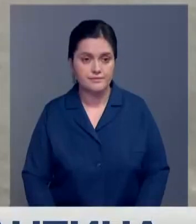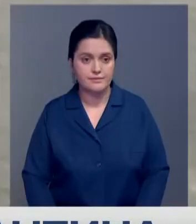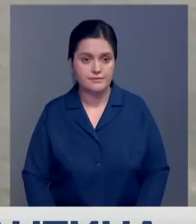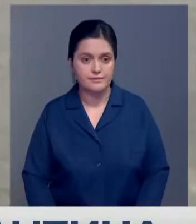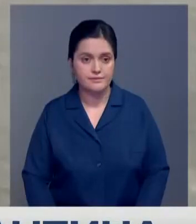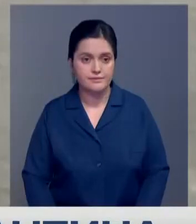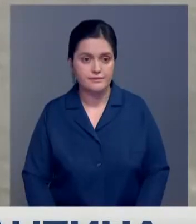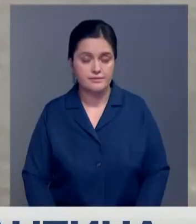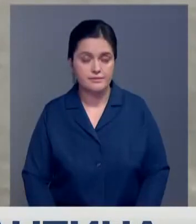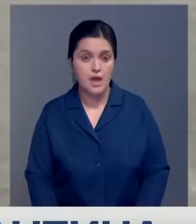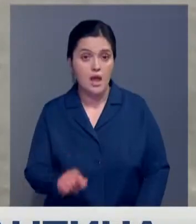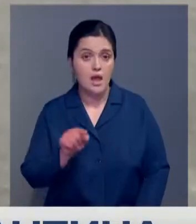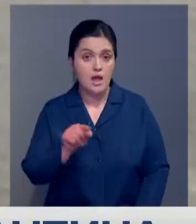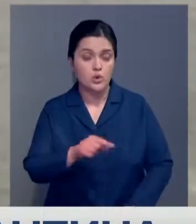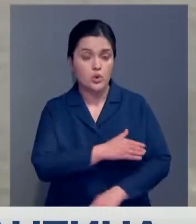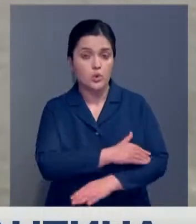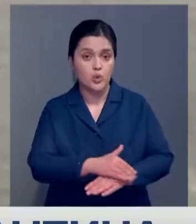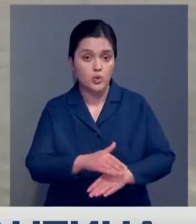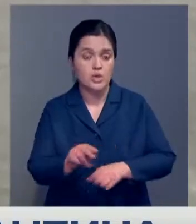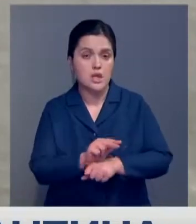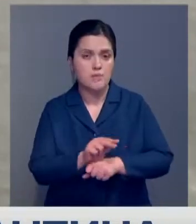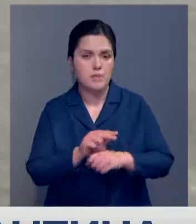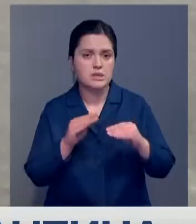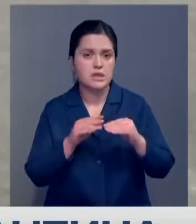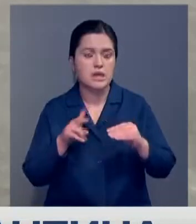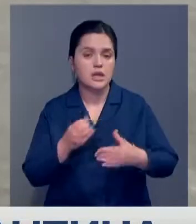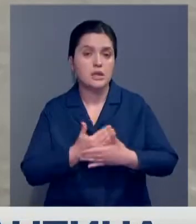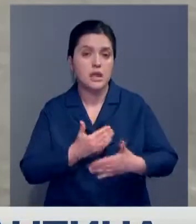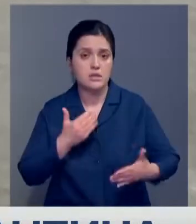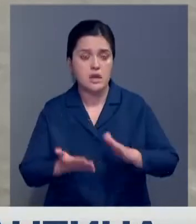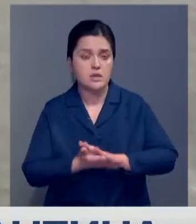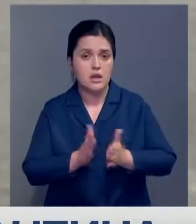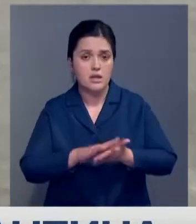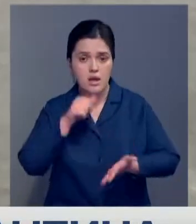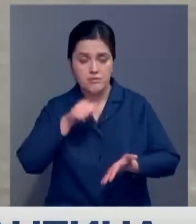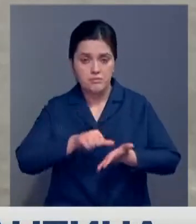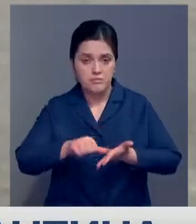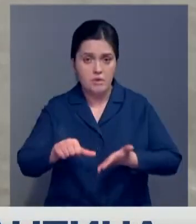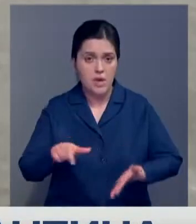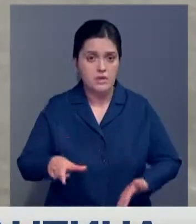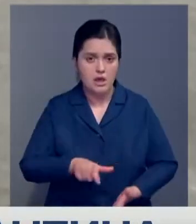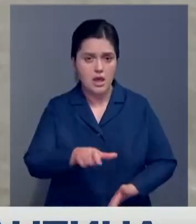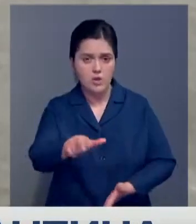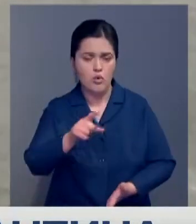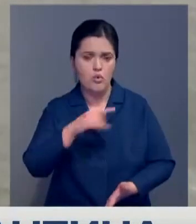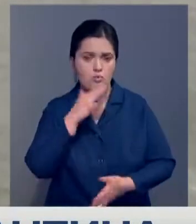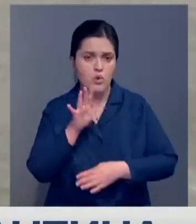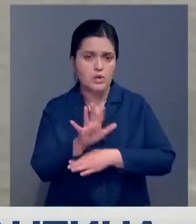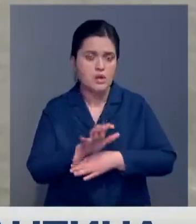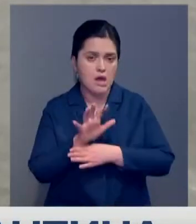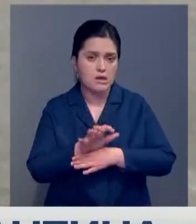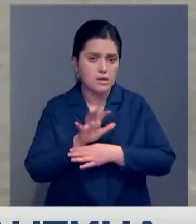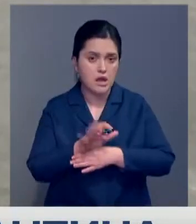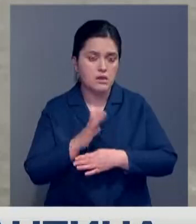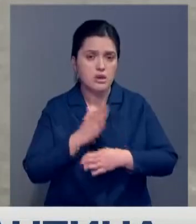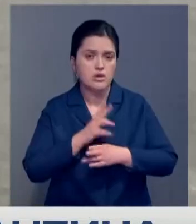Последний раз эту улицу ремонтировали больше 10 лет назад, поэтому состояние асфальтового покрытия вызывало много нареканий со стороны